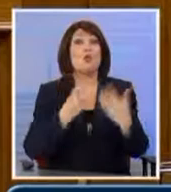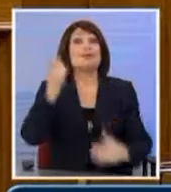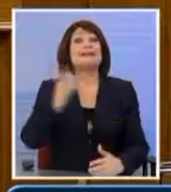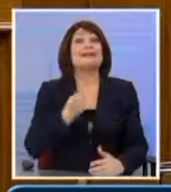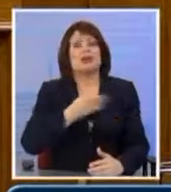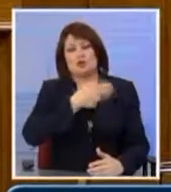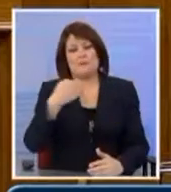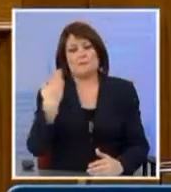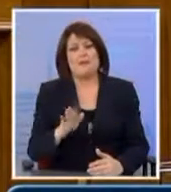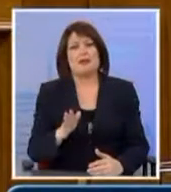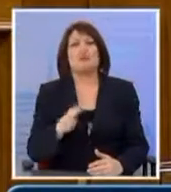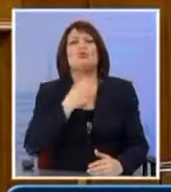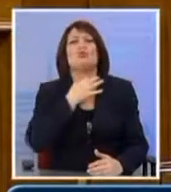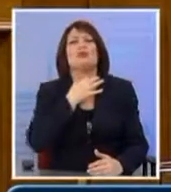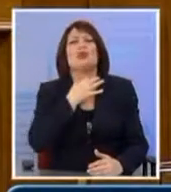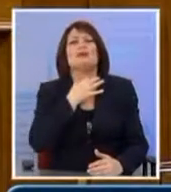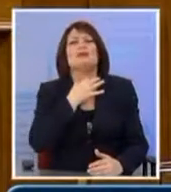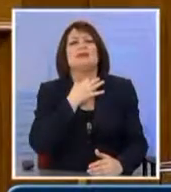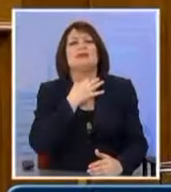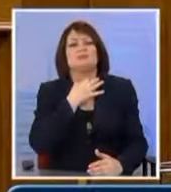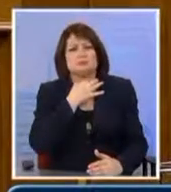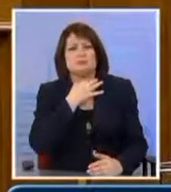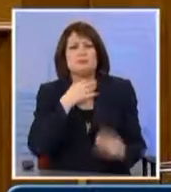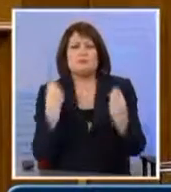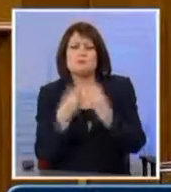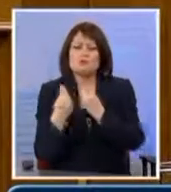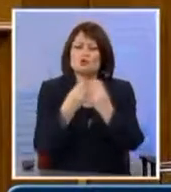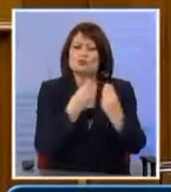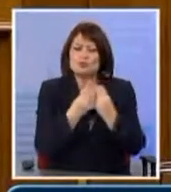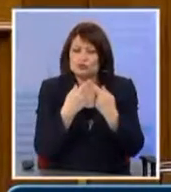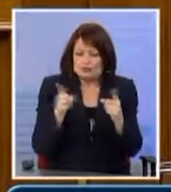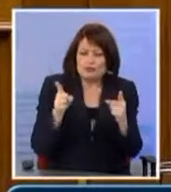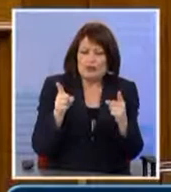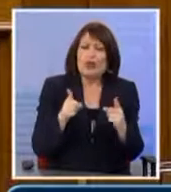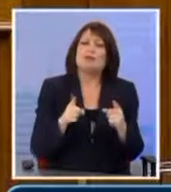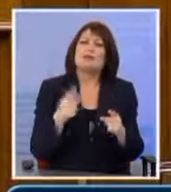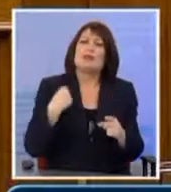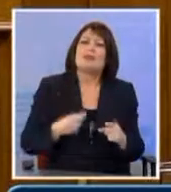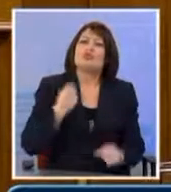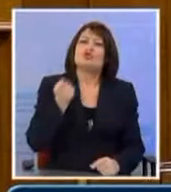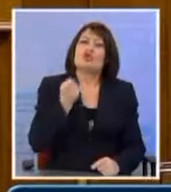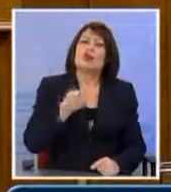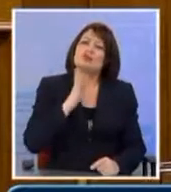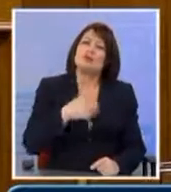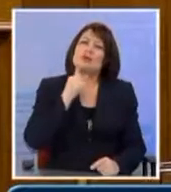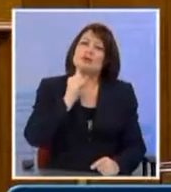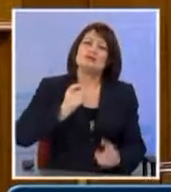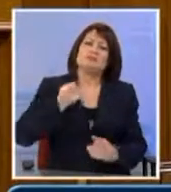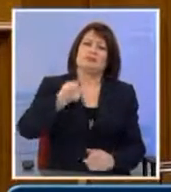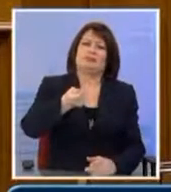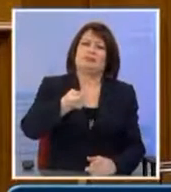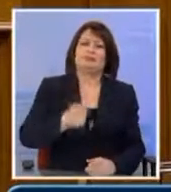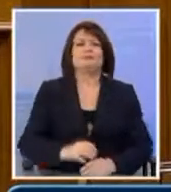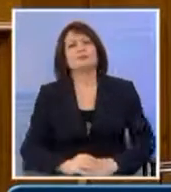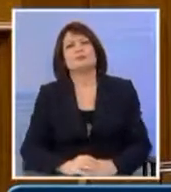80% της απαιτούμενης απόστασης στη δημοσιονομική προσαρμογή, προκειμένου το δημόσιο χρέος να γίνει βιώσιμο. Αυτή η